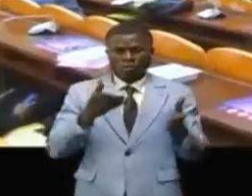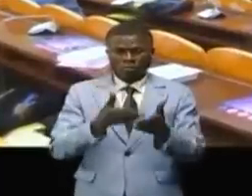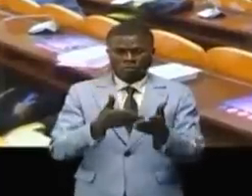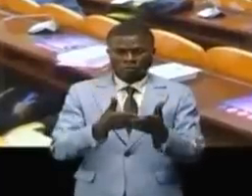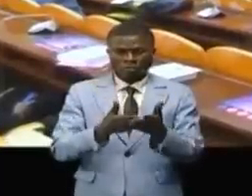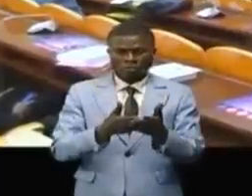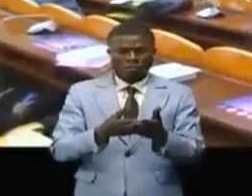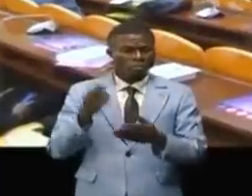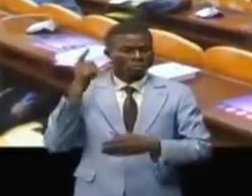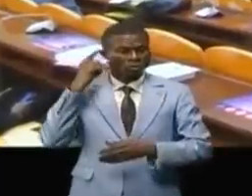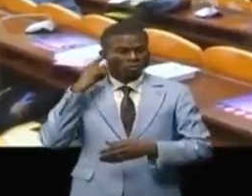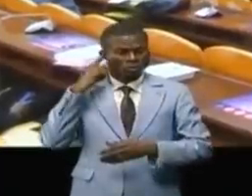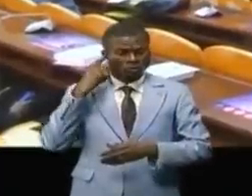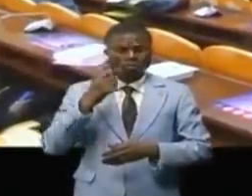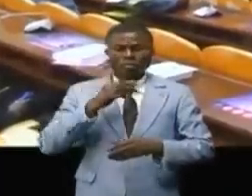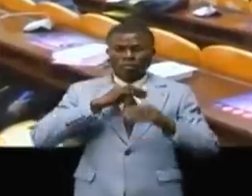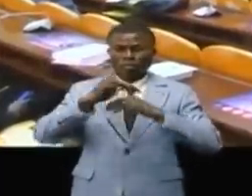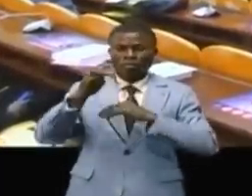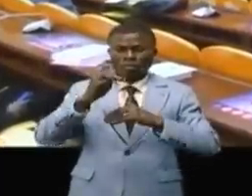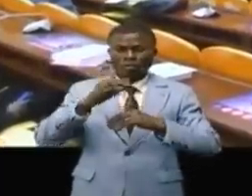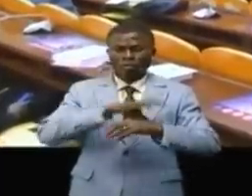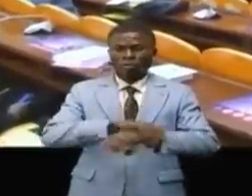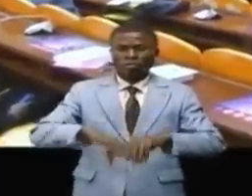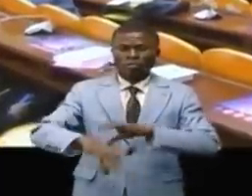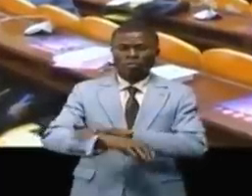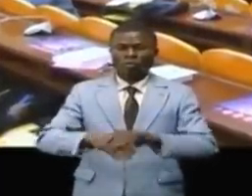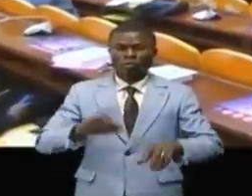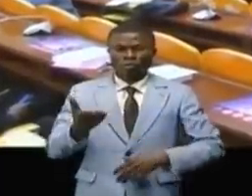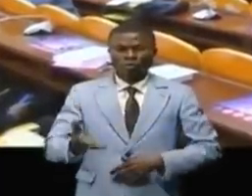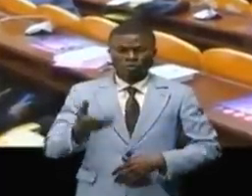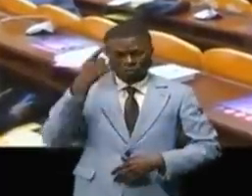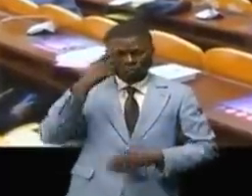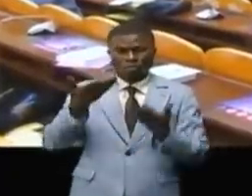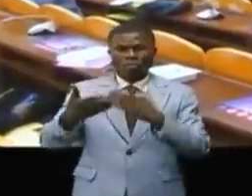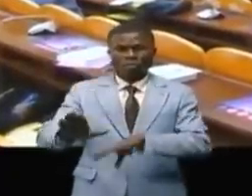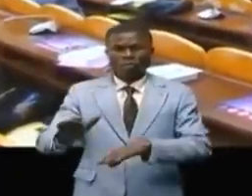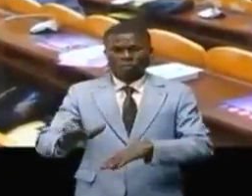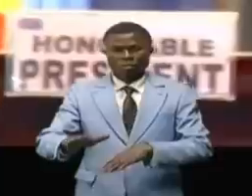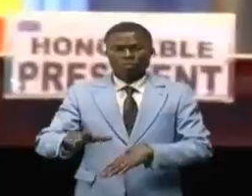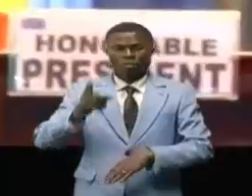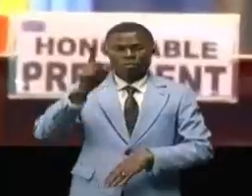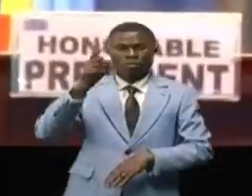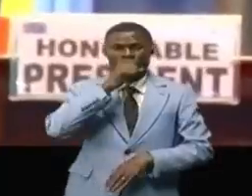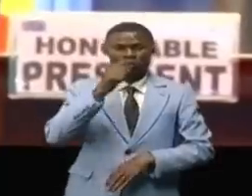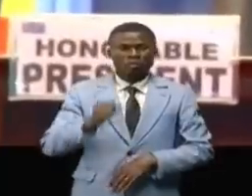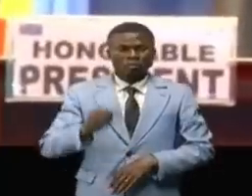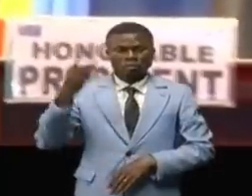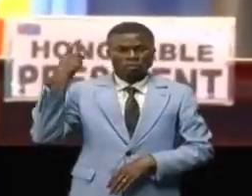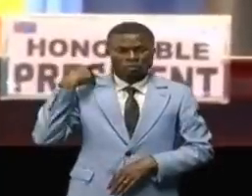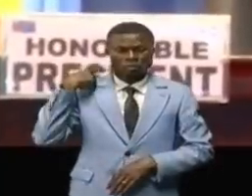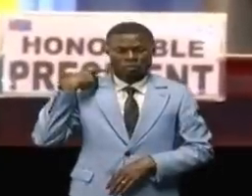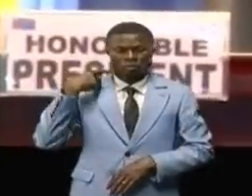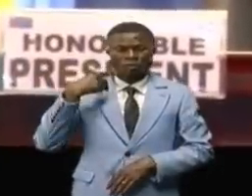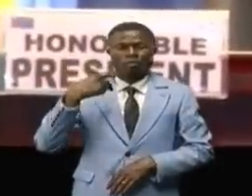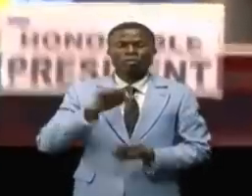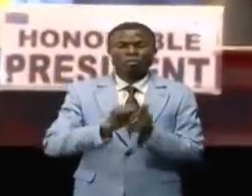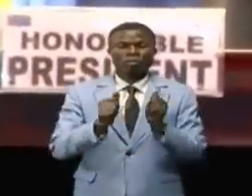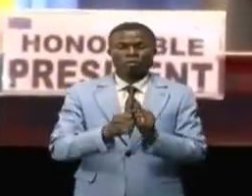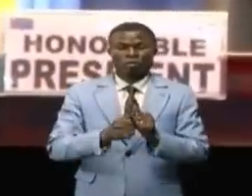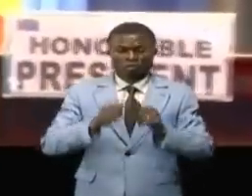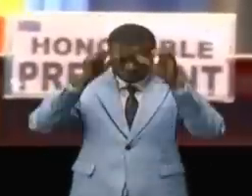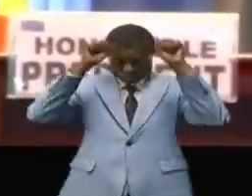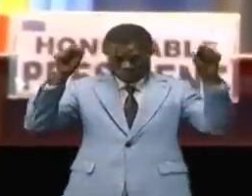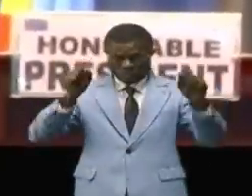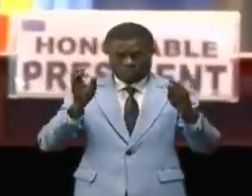son message de condoléances adressée aux élus nationaux pour la disparition des l'un de leurs dans des conditions tragiques le président de